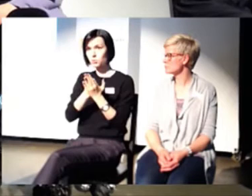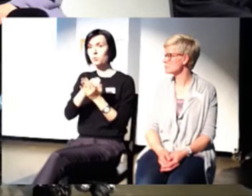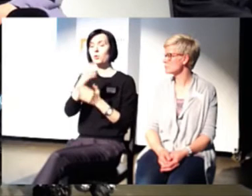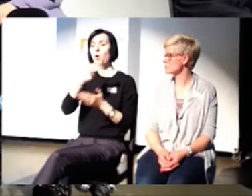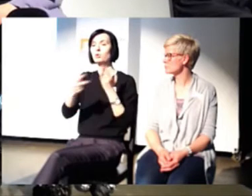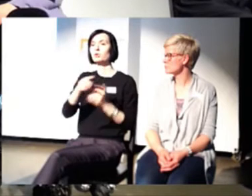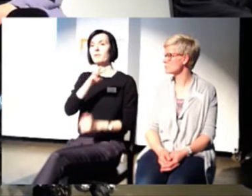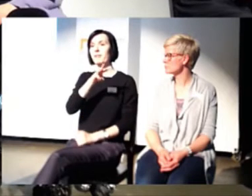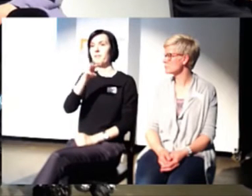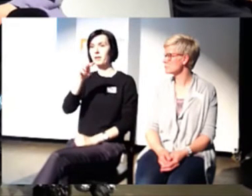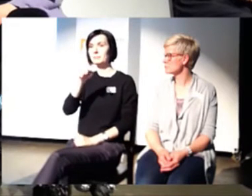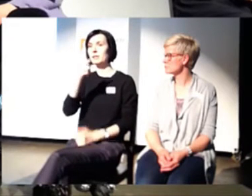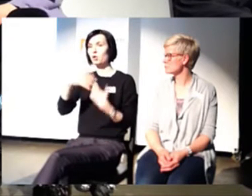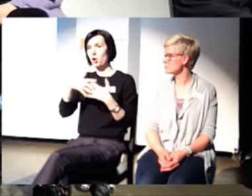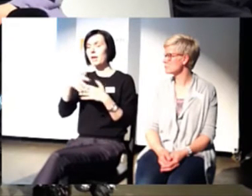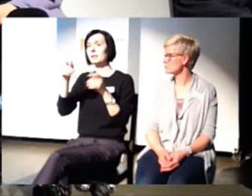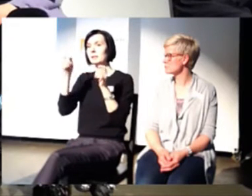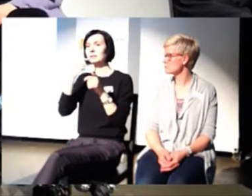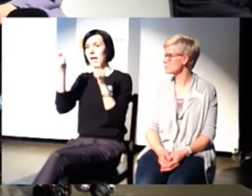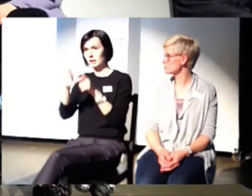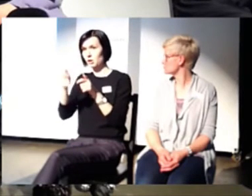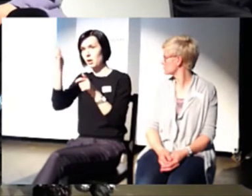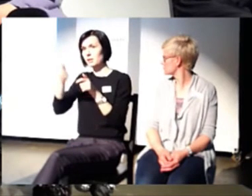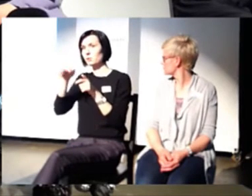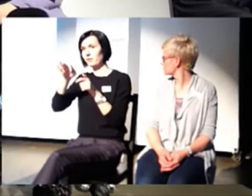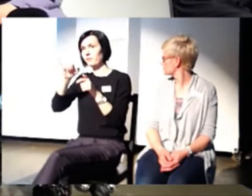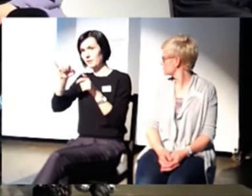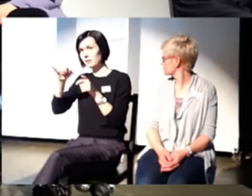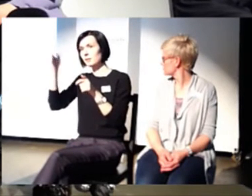www.konensaatio.fi kautta fi kautta kaltona kautta